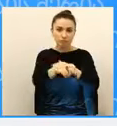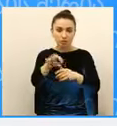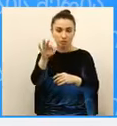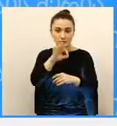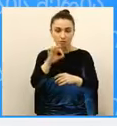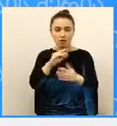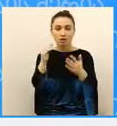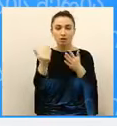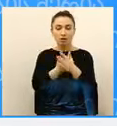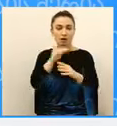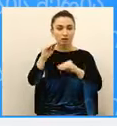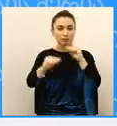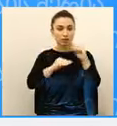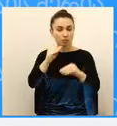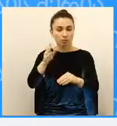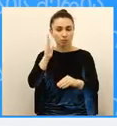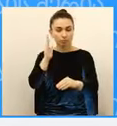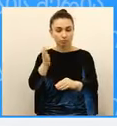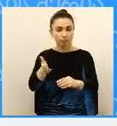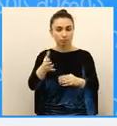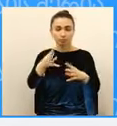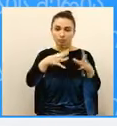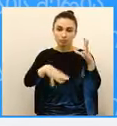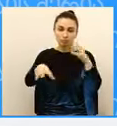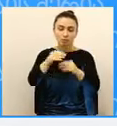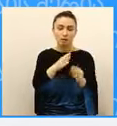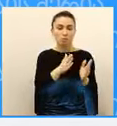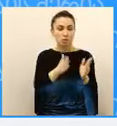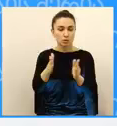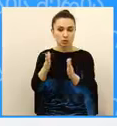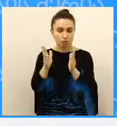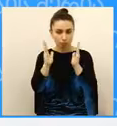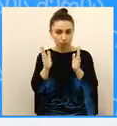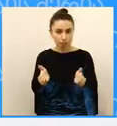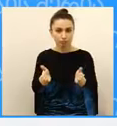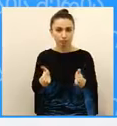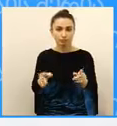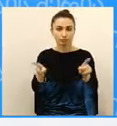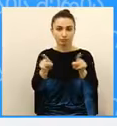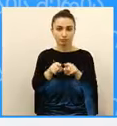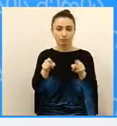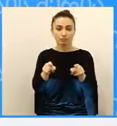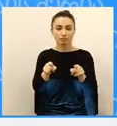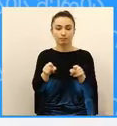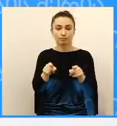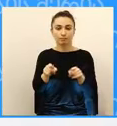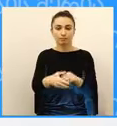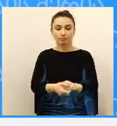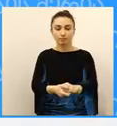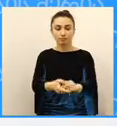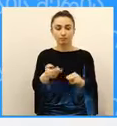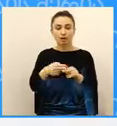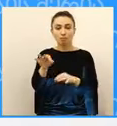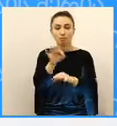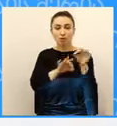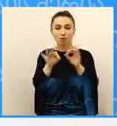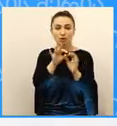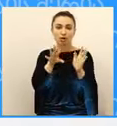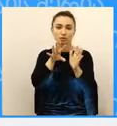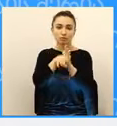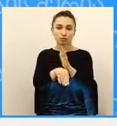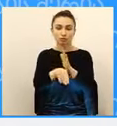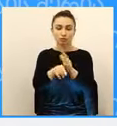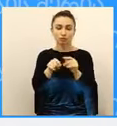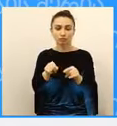ინფრასტრუქტურა, განახლებული იქნება მთლიანად მოწესრიგებული. Ასევე ამ პროექტის პარგლებში